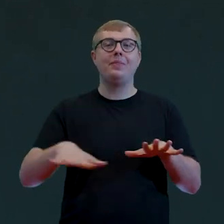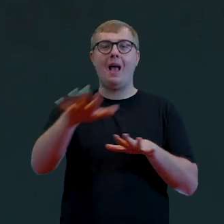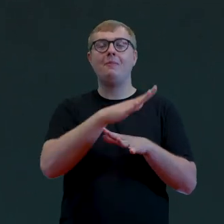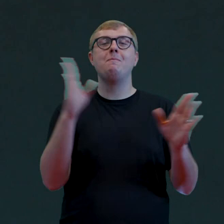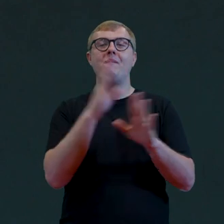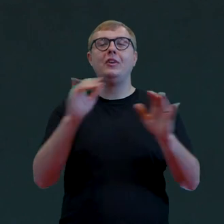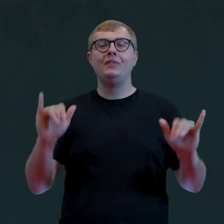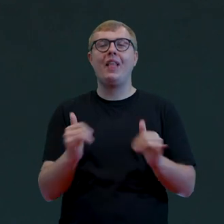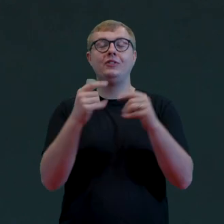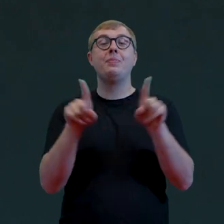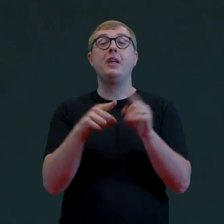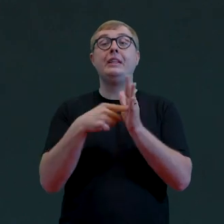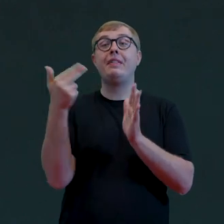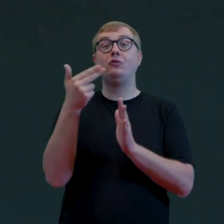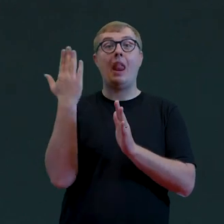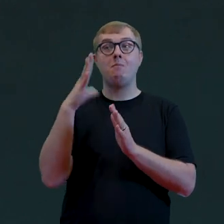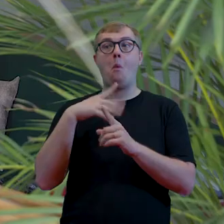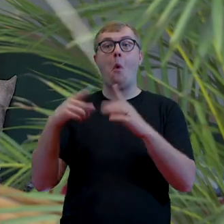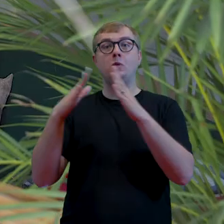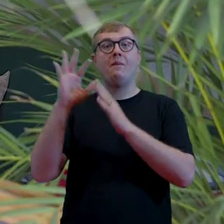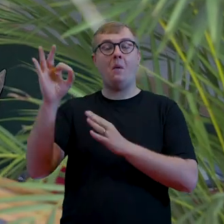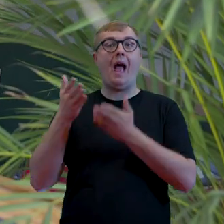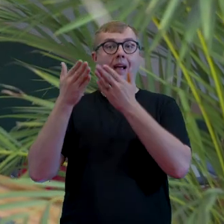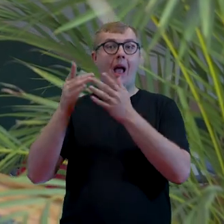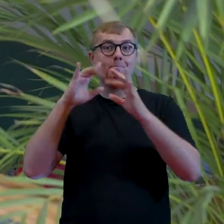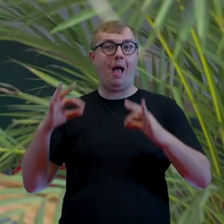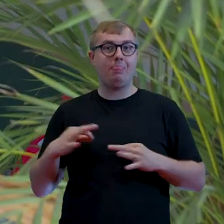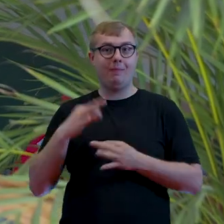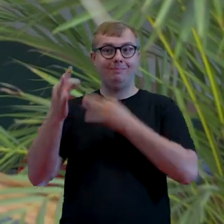niedawno w niedzielę śpiewaliśmy w kościele Arka Pana